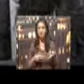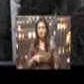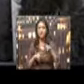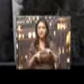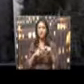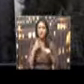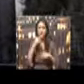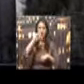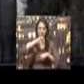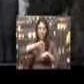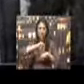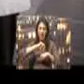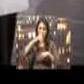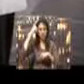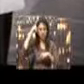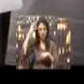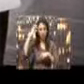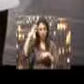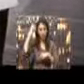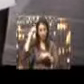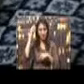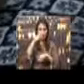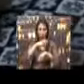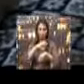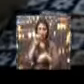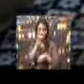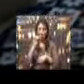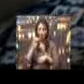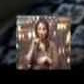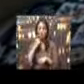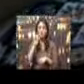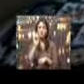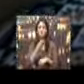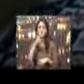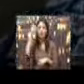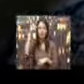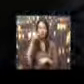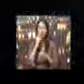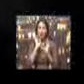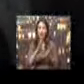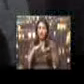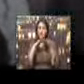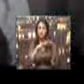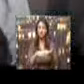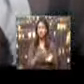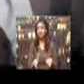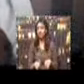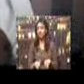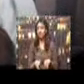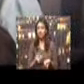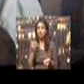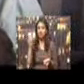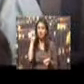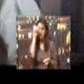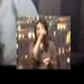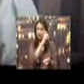مركز الأورام بالمنصورة، والذي يحتاج فقط لعين رحمة ويد رعاية. وعاوزة الكل يجي هنا